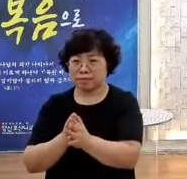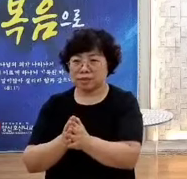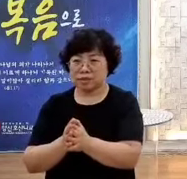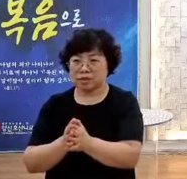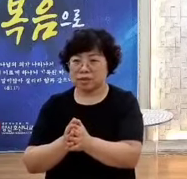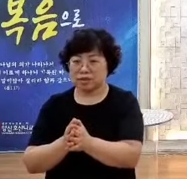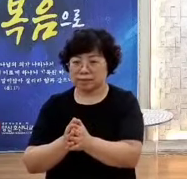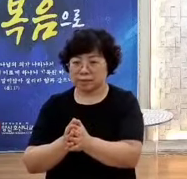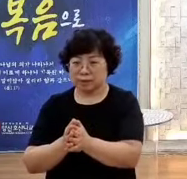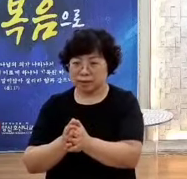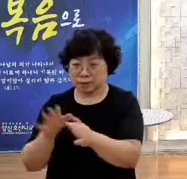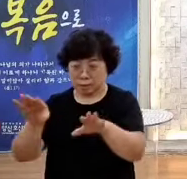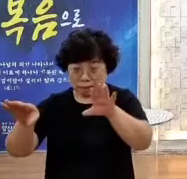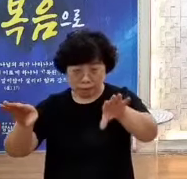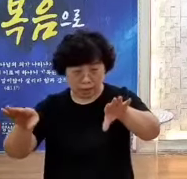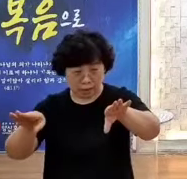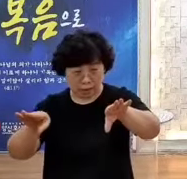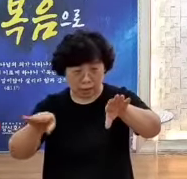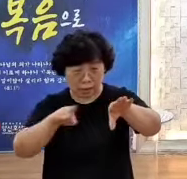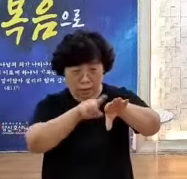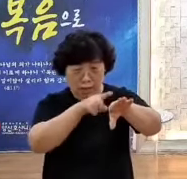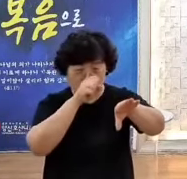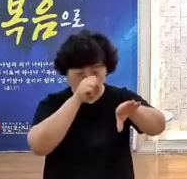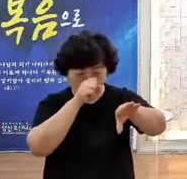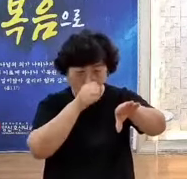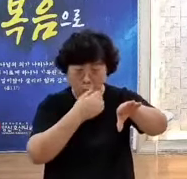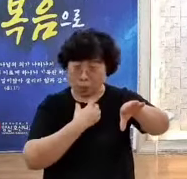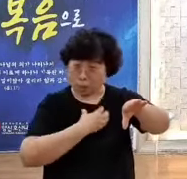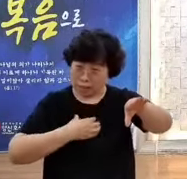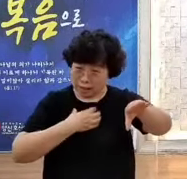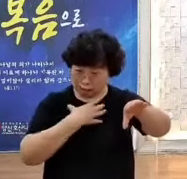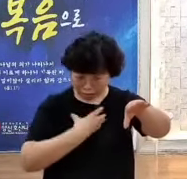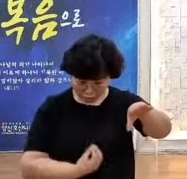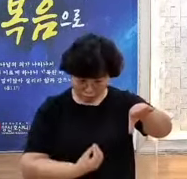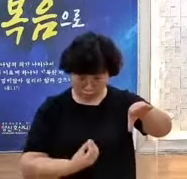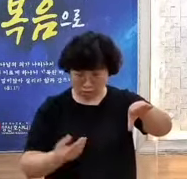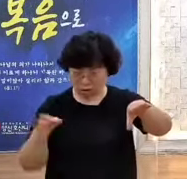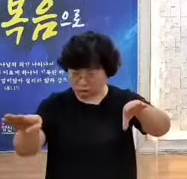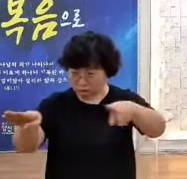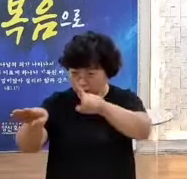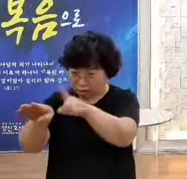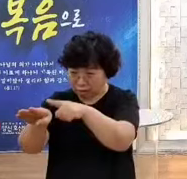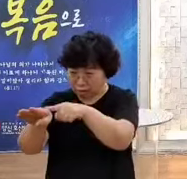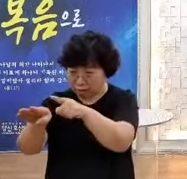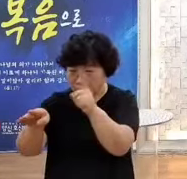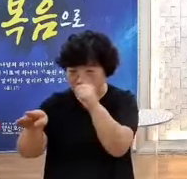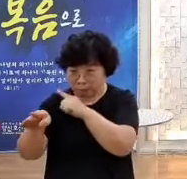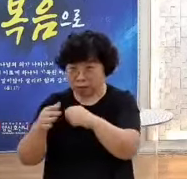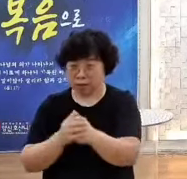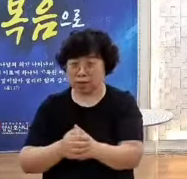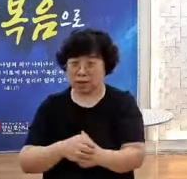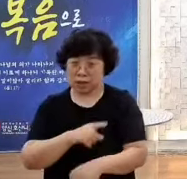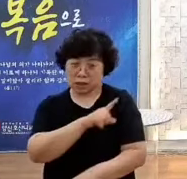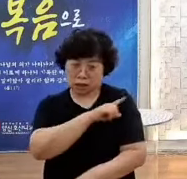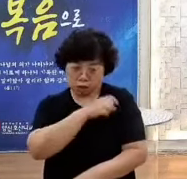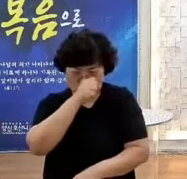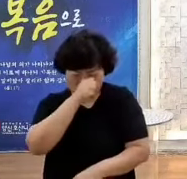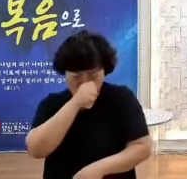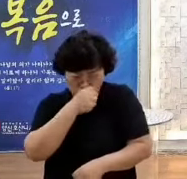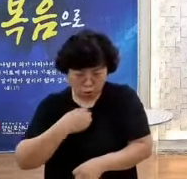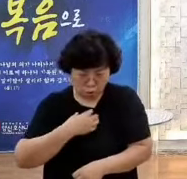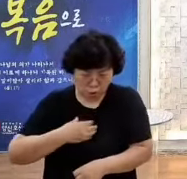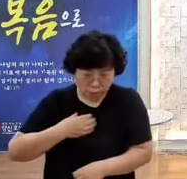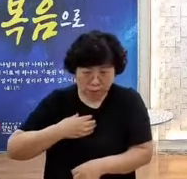감정은 심리학자들이 말하는 최상의 감정이 안도감이라 저는 동의가 됩니다. 그러면 최악의